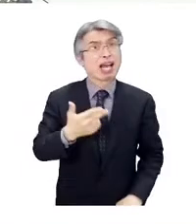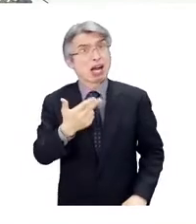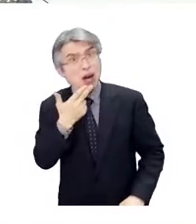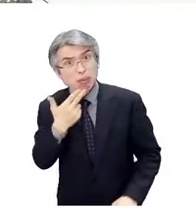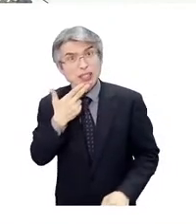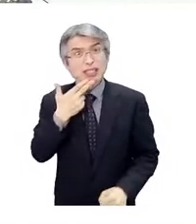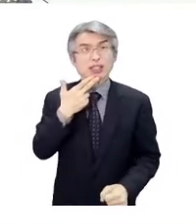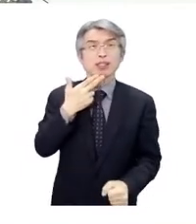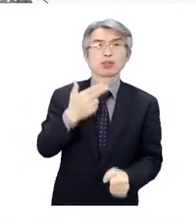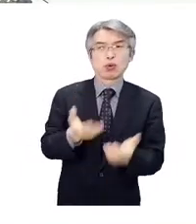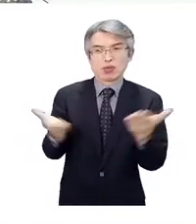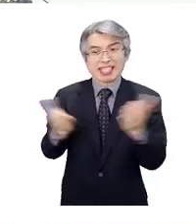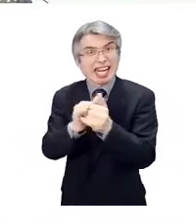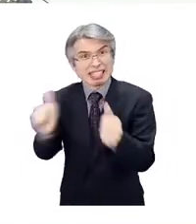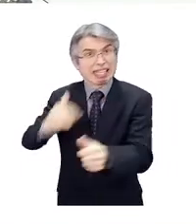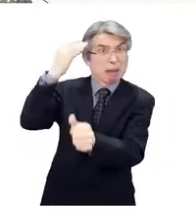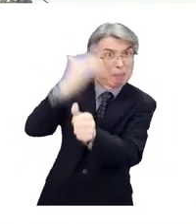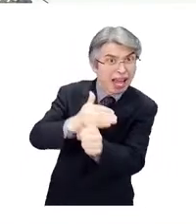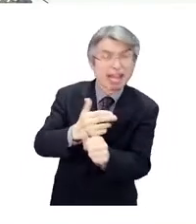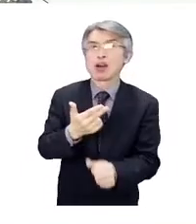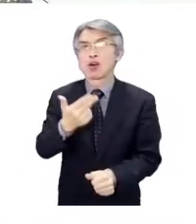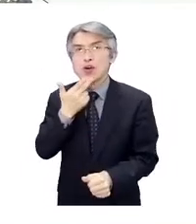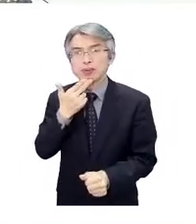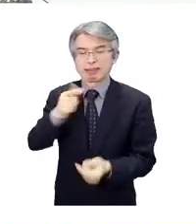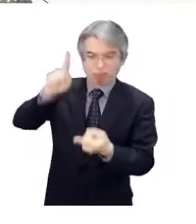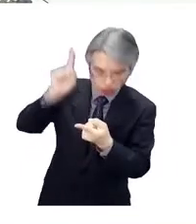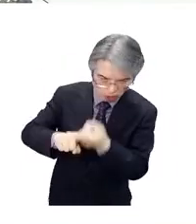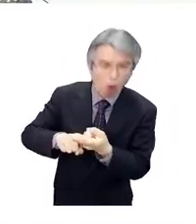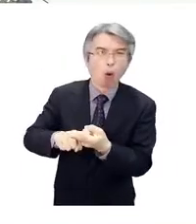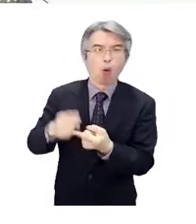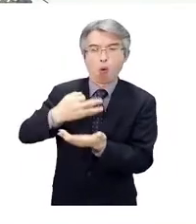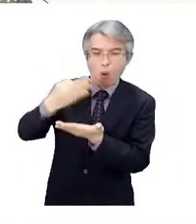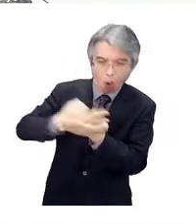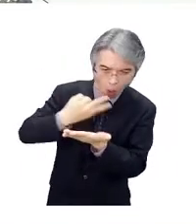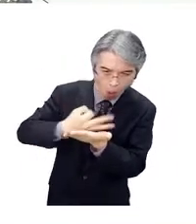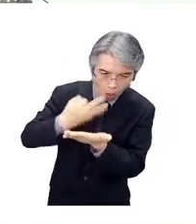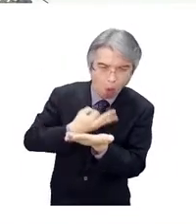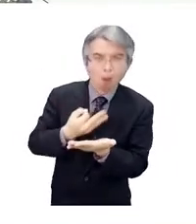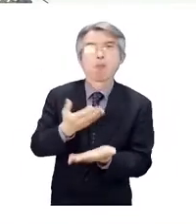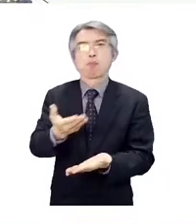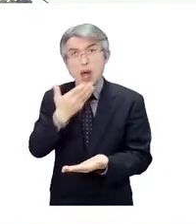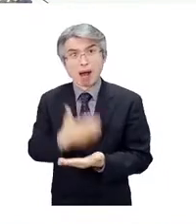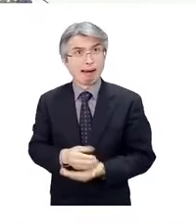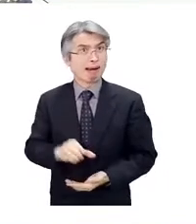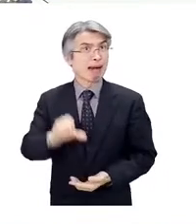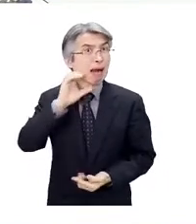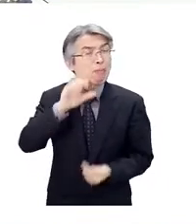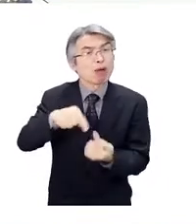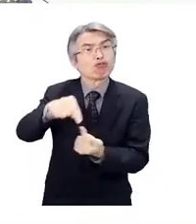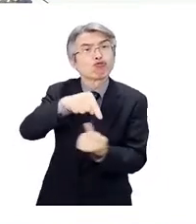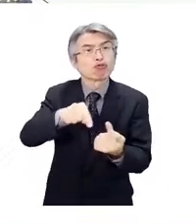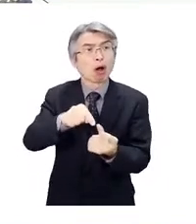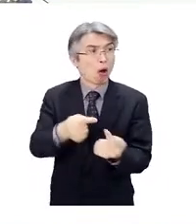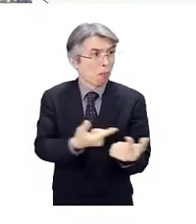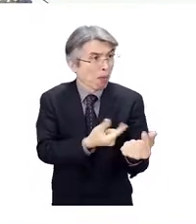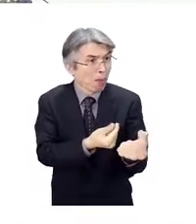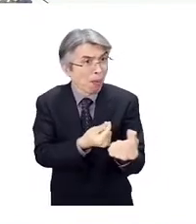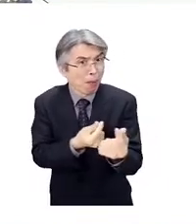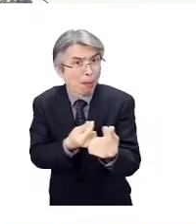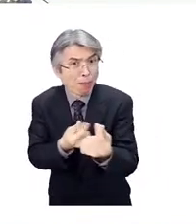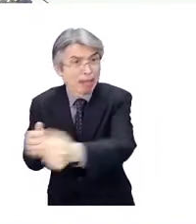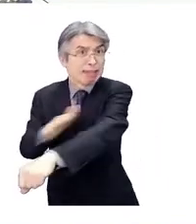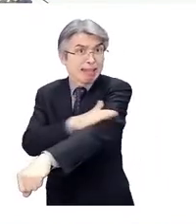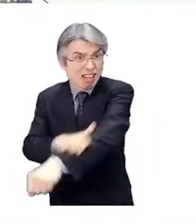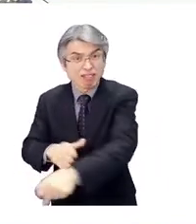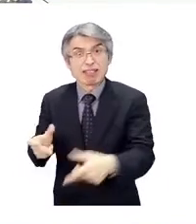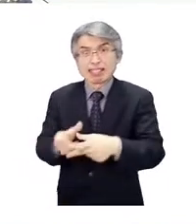카페 운영을 유지할 수 있었습니다. 폐업하는 매장 없이 카페 운영을 유지하며 중증장애인의 일자리를 꾸준히 확보할